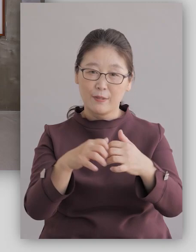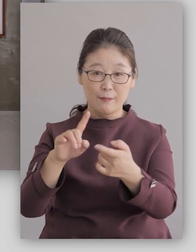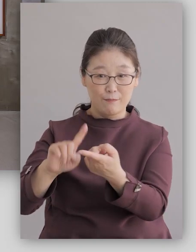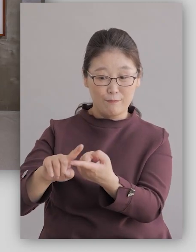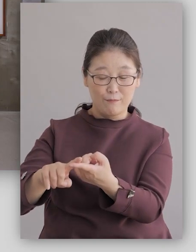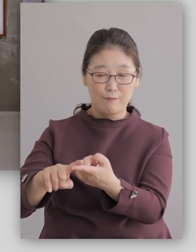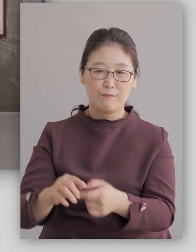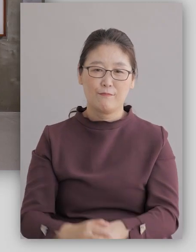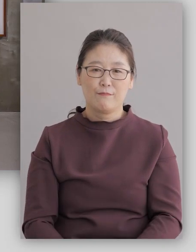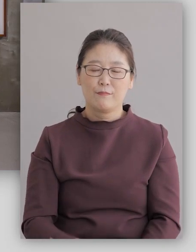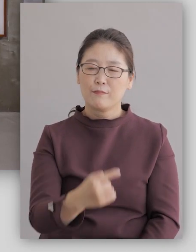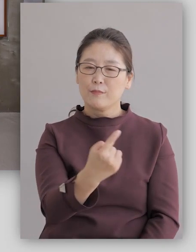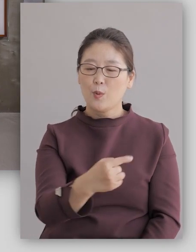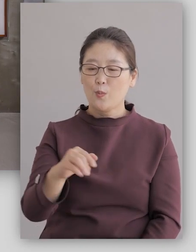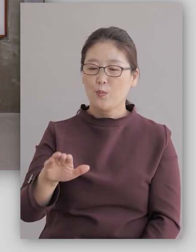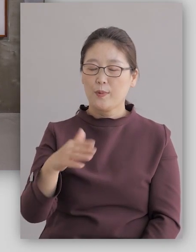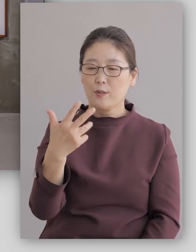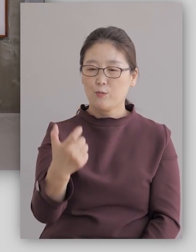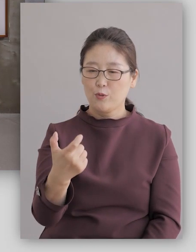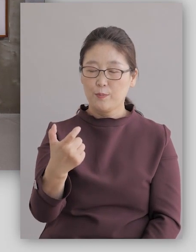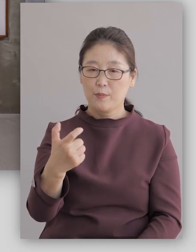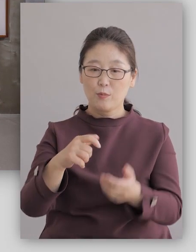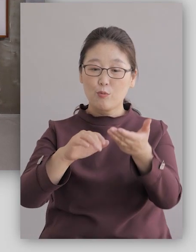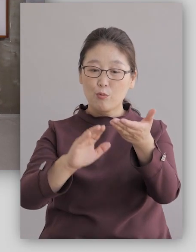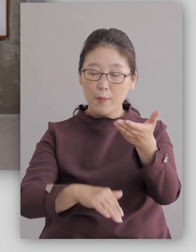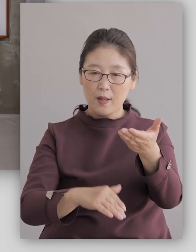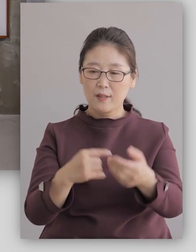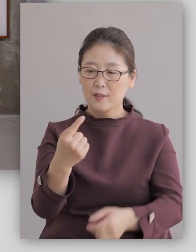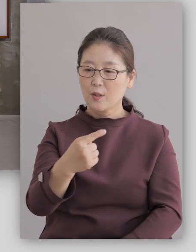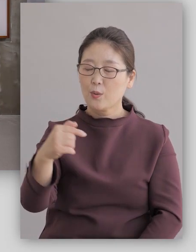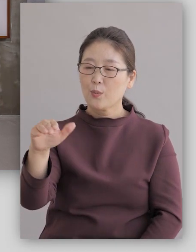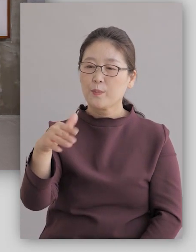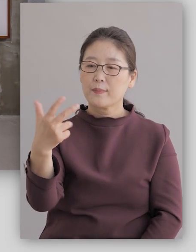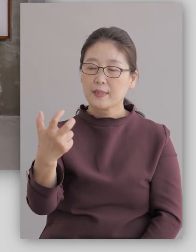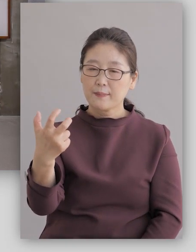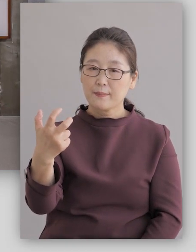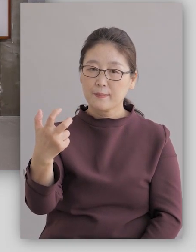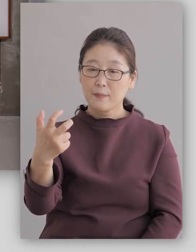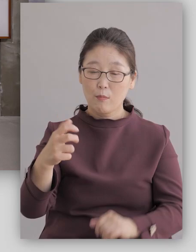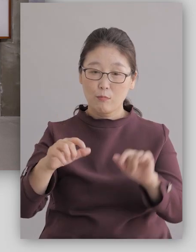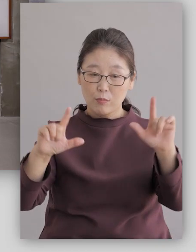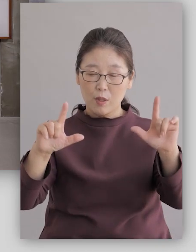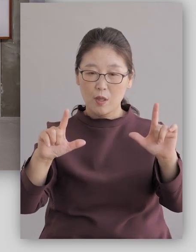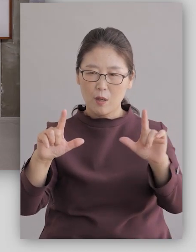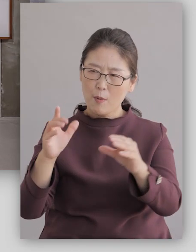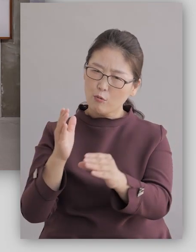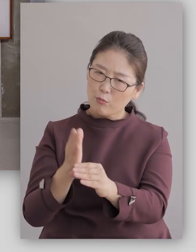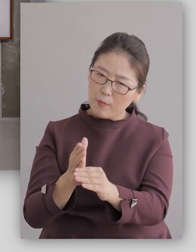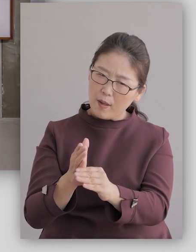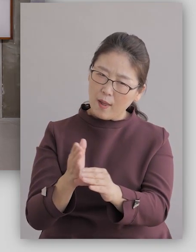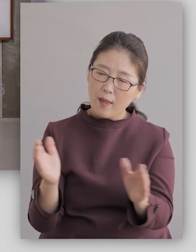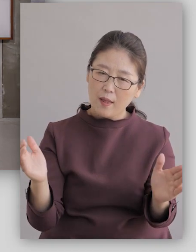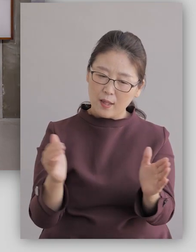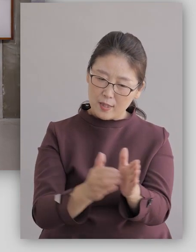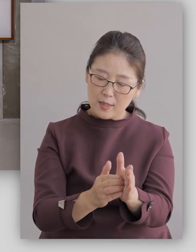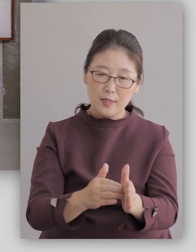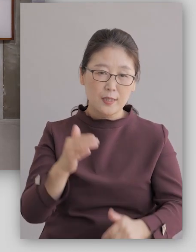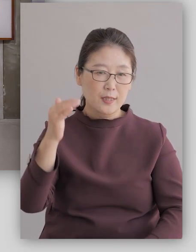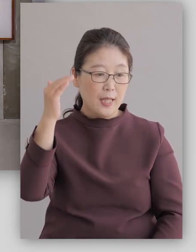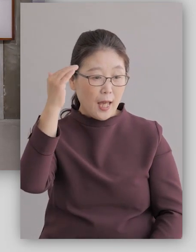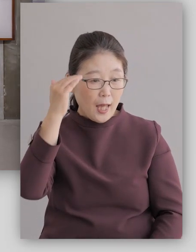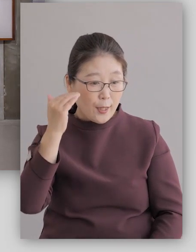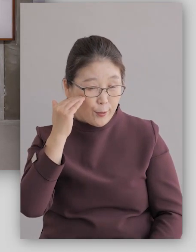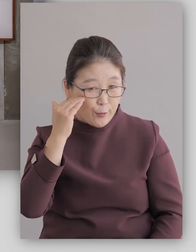말씀드리겠습니다. 1960년대 후반에서 70년대 중반까지 한국도 베트남